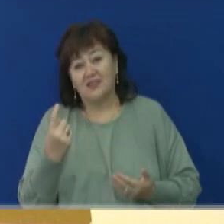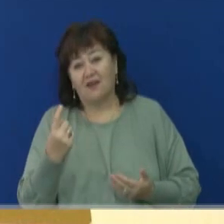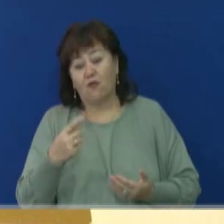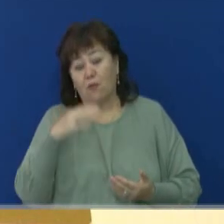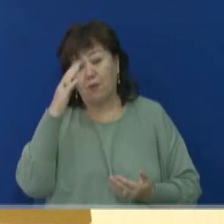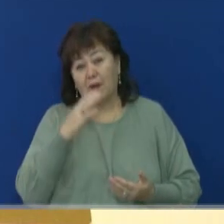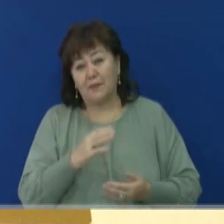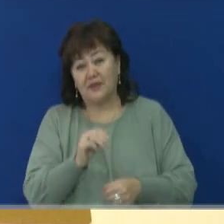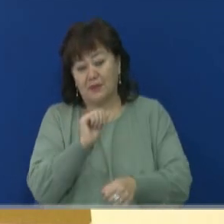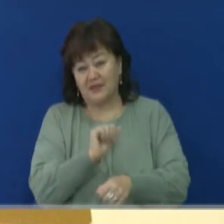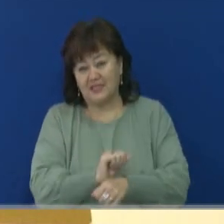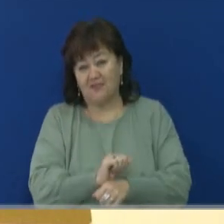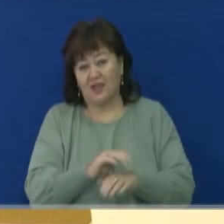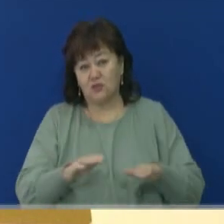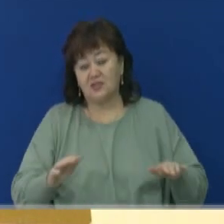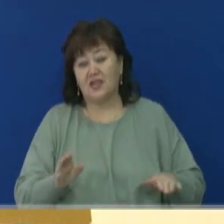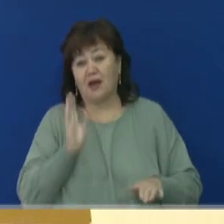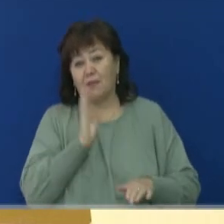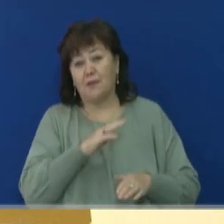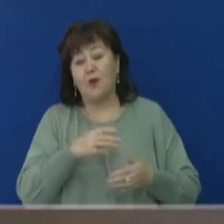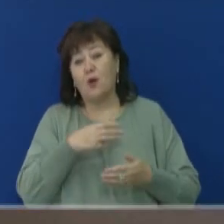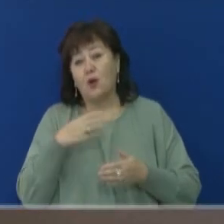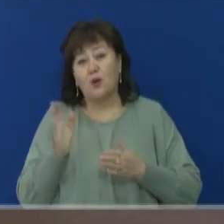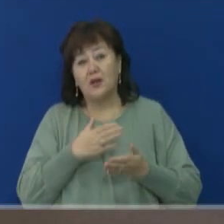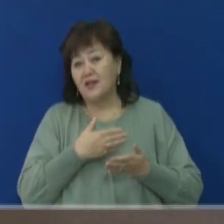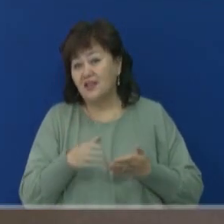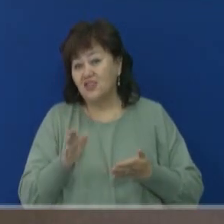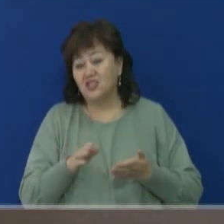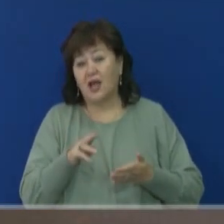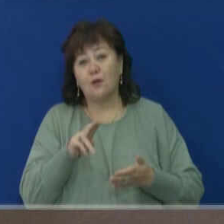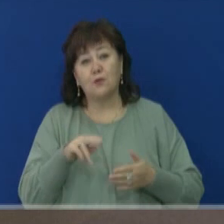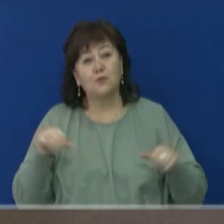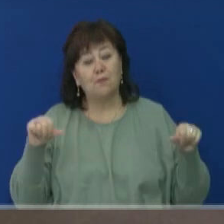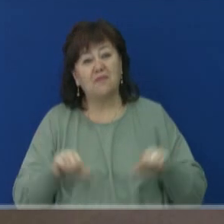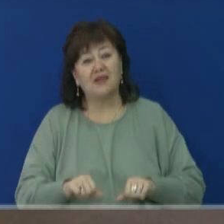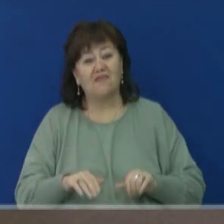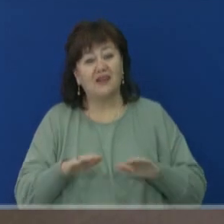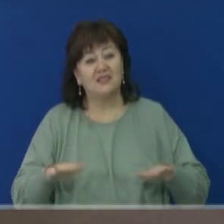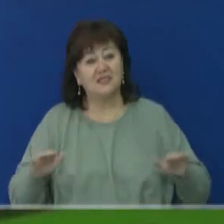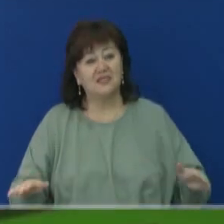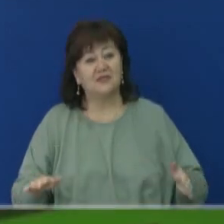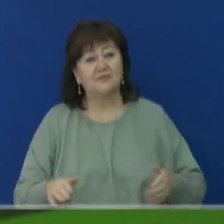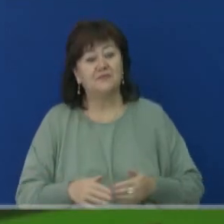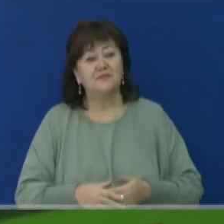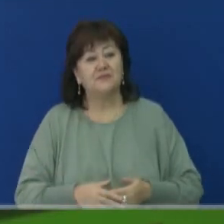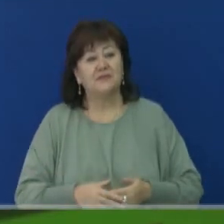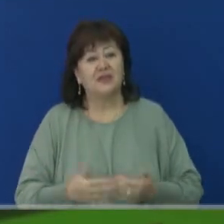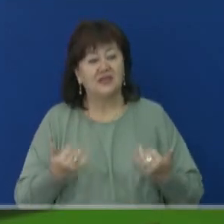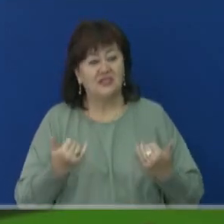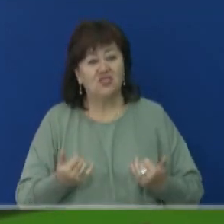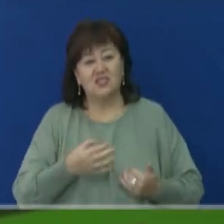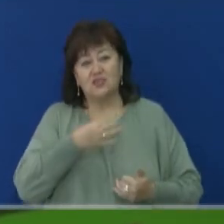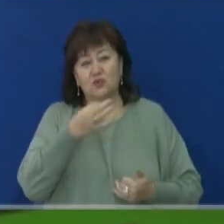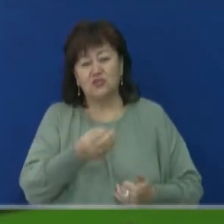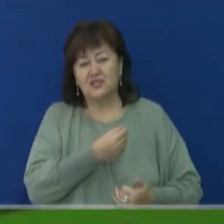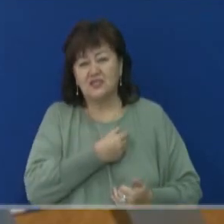болады. Сондай-ақ ата-аналардың ішімдік, есірткі мен құмар ойындарға тәуелділігі бала өміріне кері әсер етері сөзсіз. Қазірде барлық